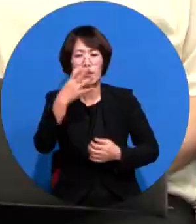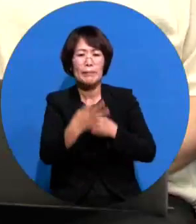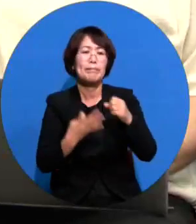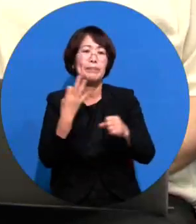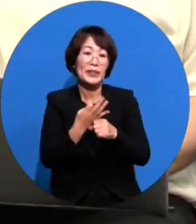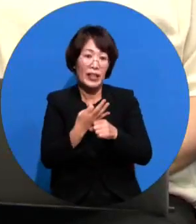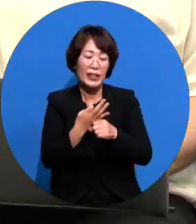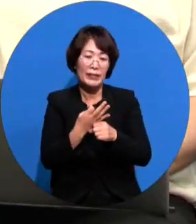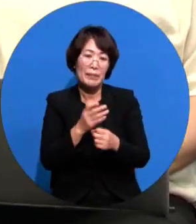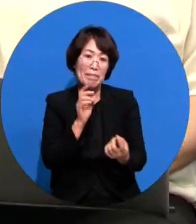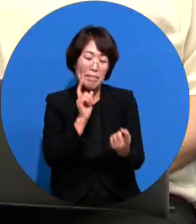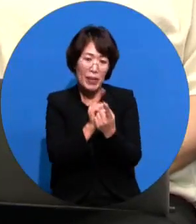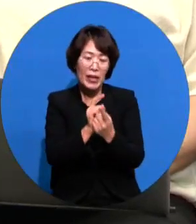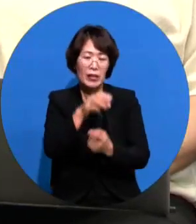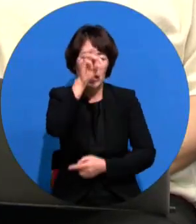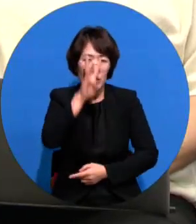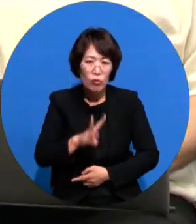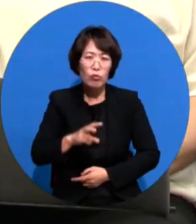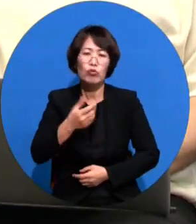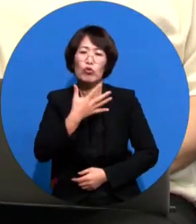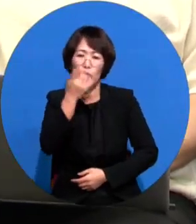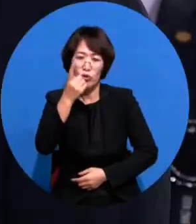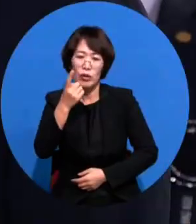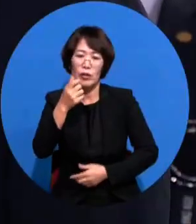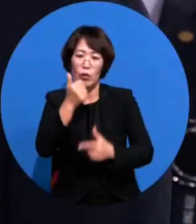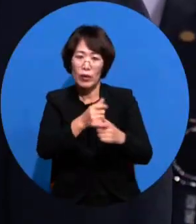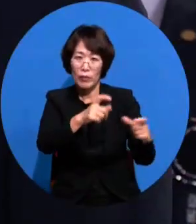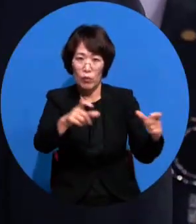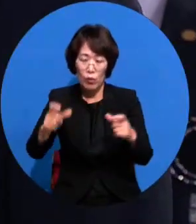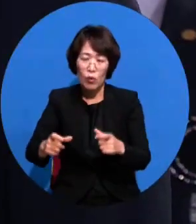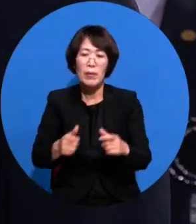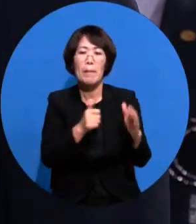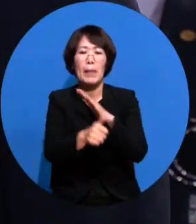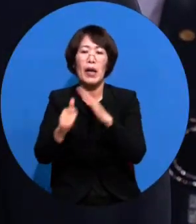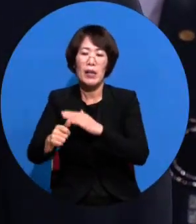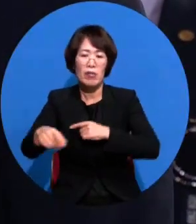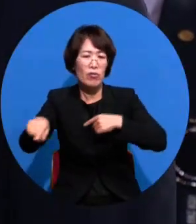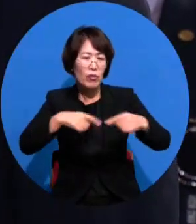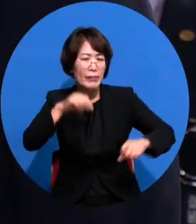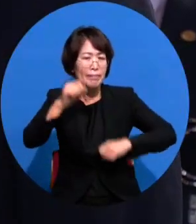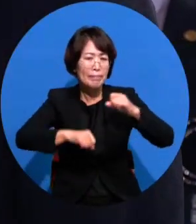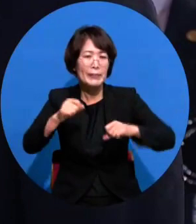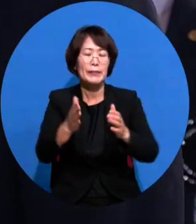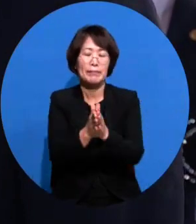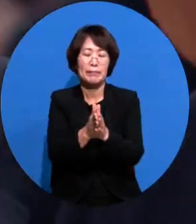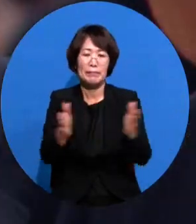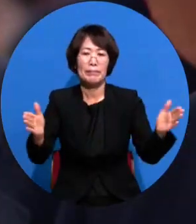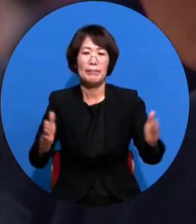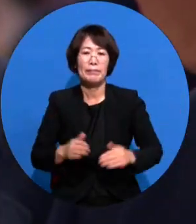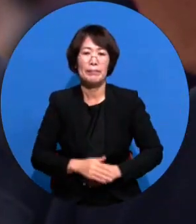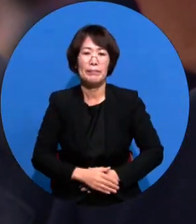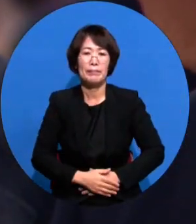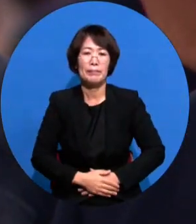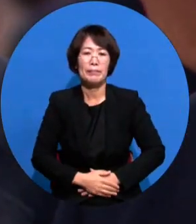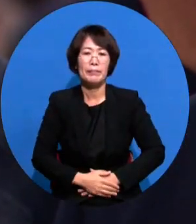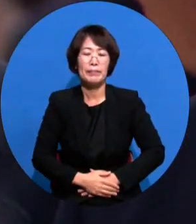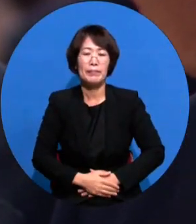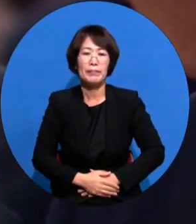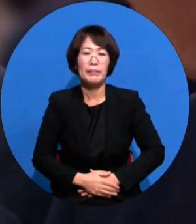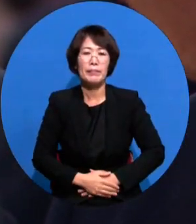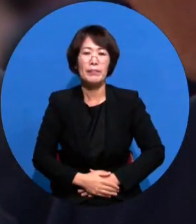전후해 광주와 순천, 신안 등 호남을 잇따라 돌며 본격적인 정치 횡보를 시작했습니다. MBC